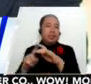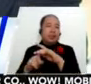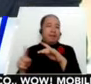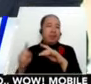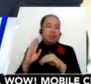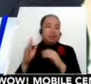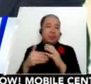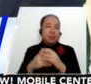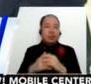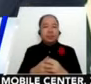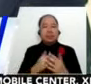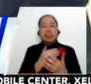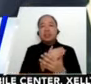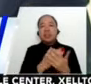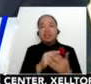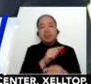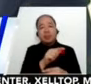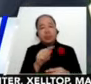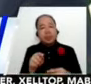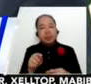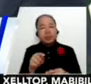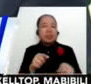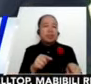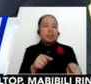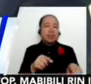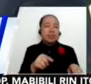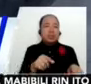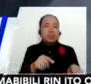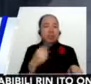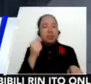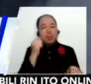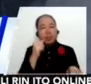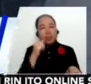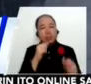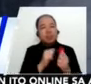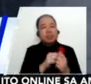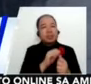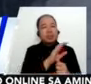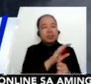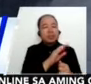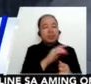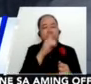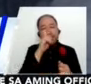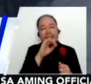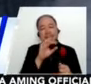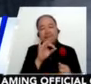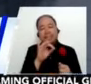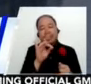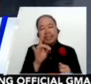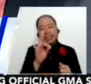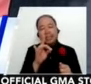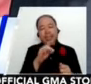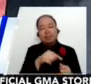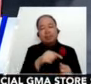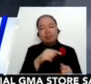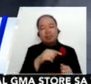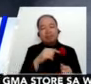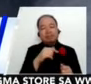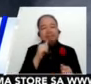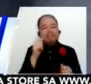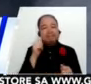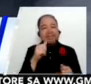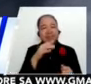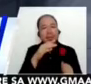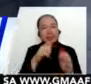sina Mercedes at ang kanyang 80-anyos na manugang na si Romana. Sumisilip-silip na raw ang tubig mula sa ilog malapit sa